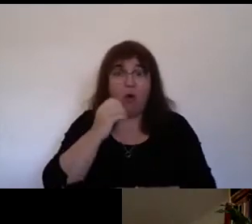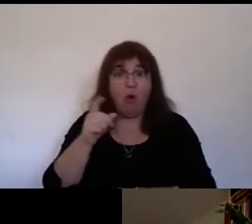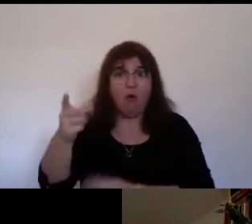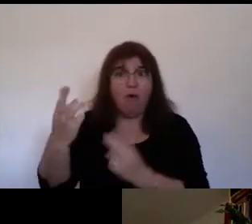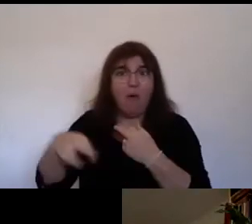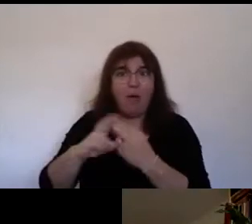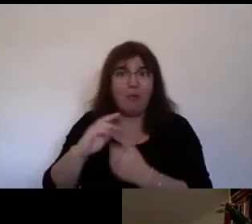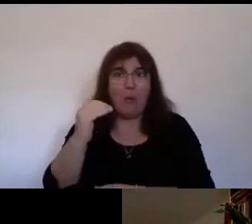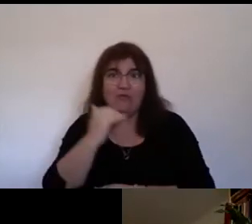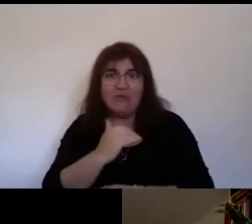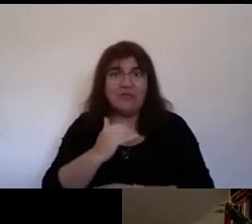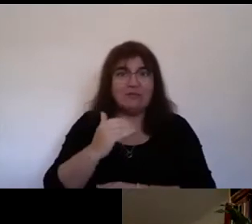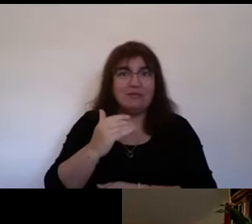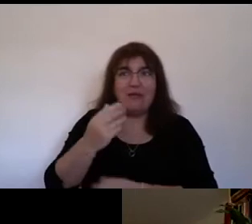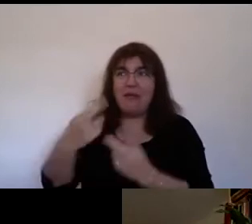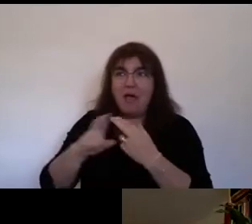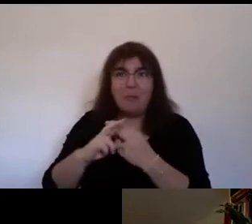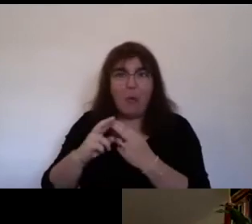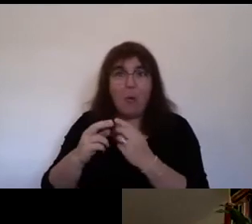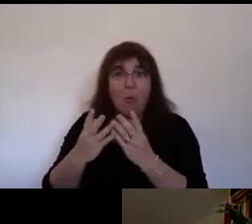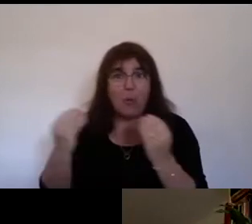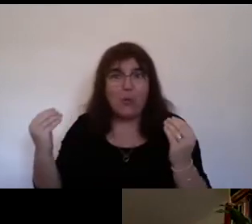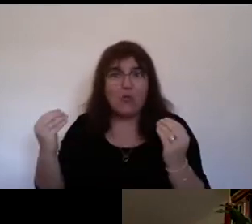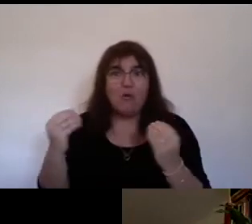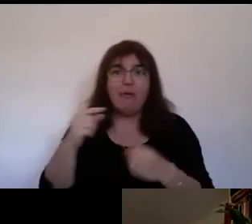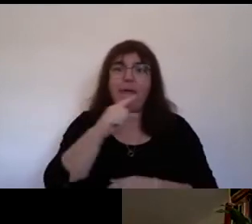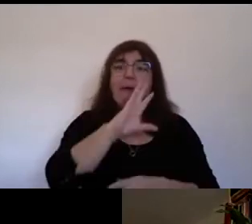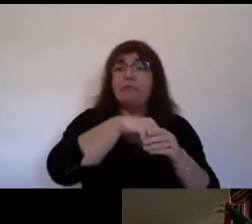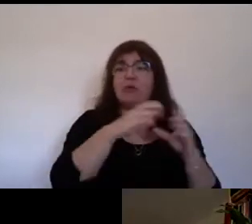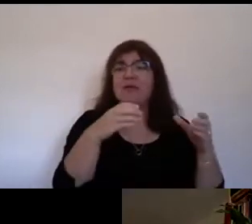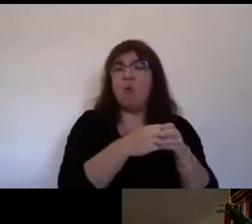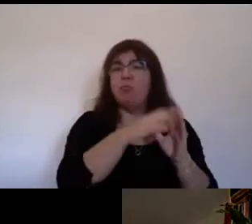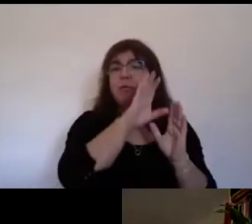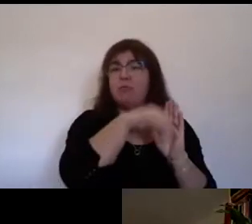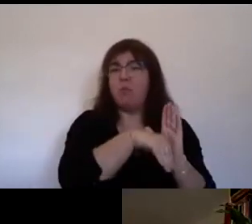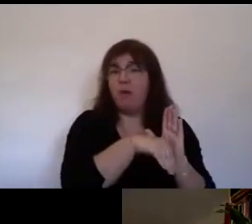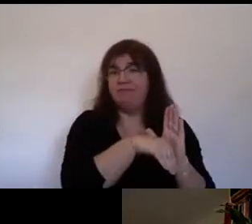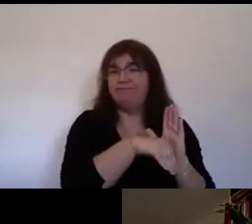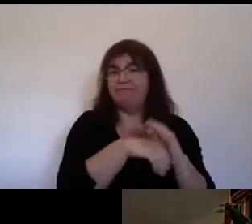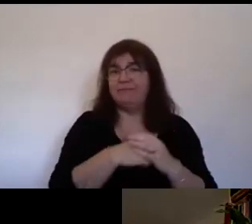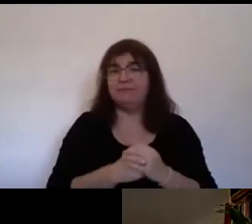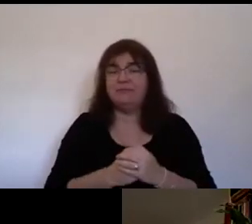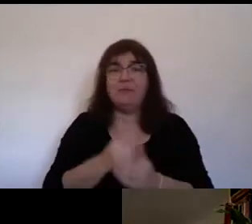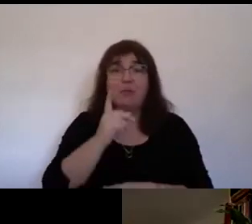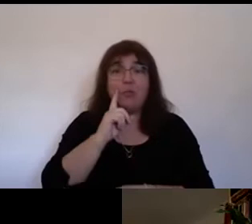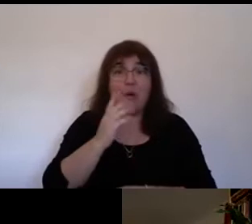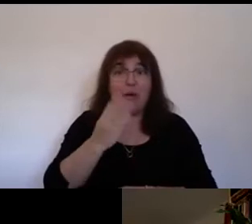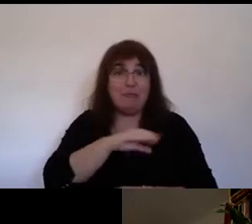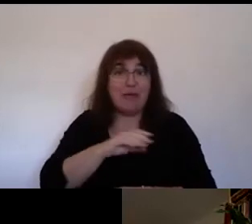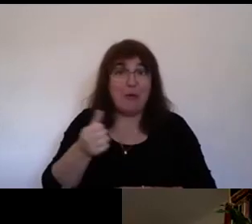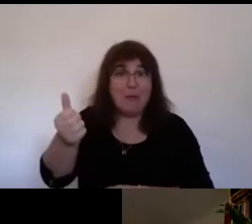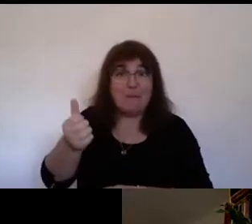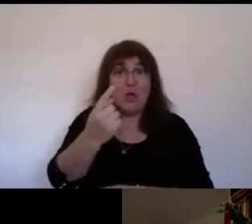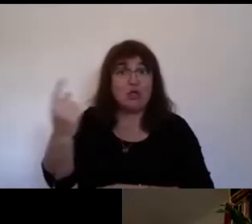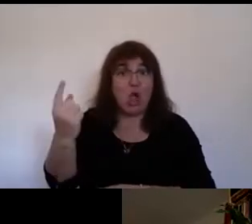visite conférence in situ. D'abord parce que, comme je vous le disais, ils sont seuls chez eux et la